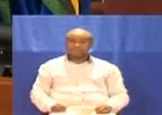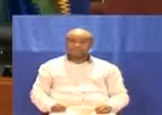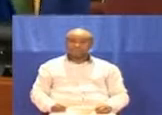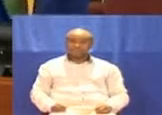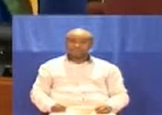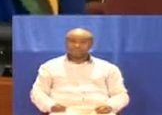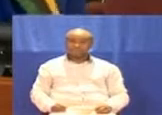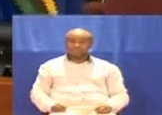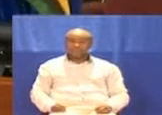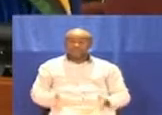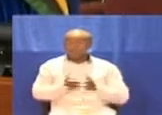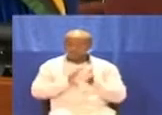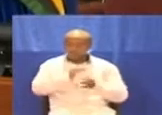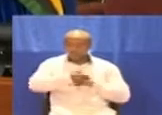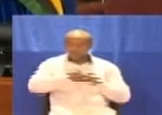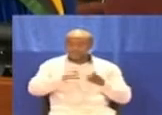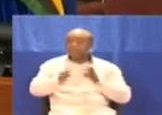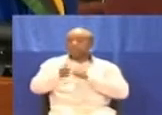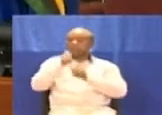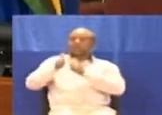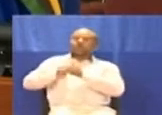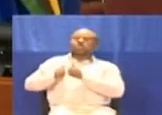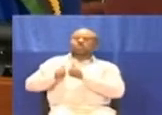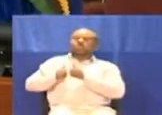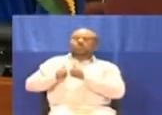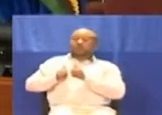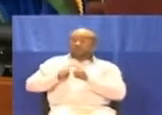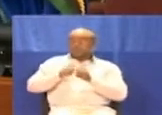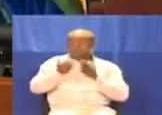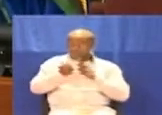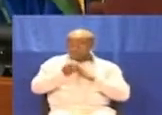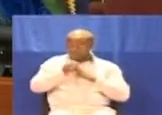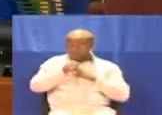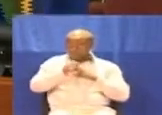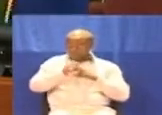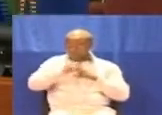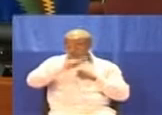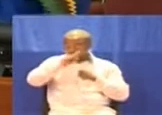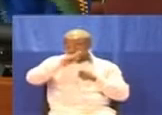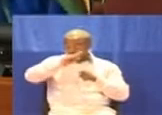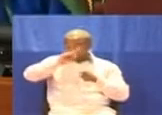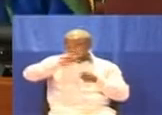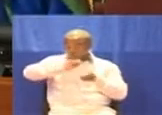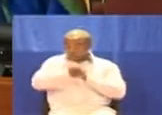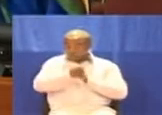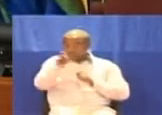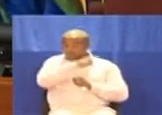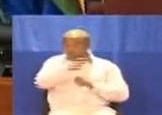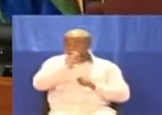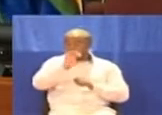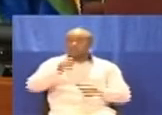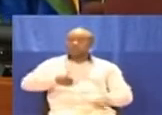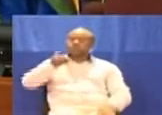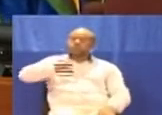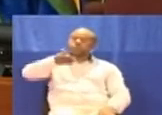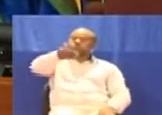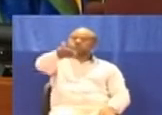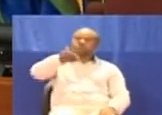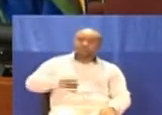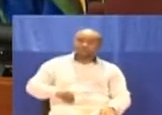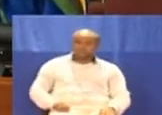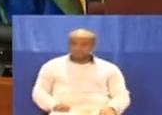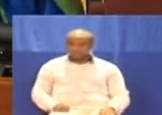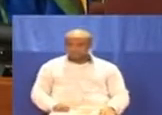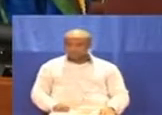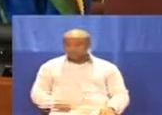halafu tutajuta tena na kuja kurekebisha hilo kosa vizazi na vizazi. Najua wengine